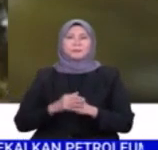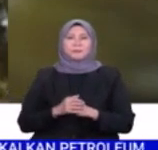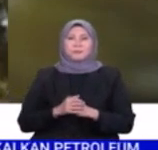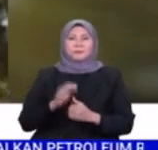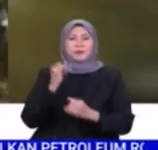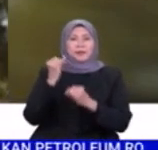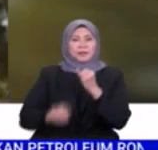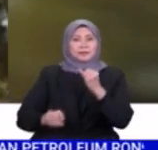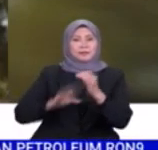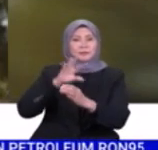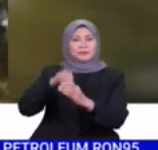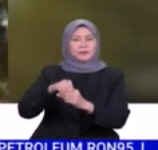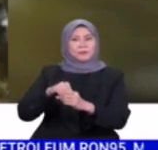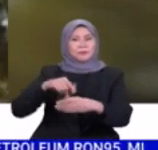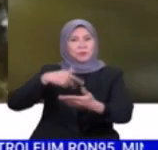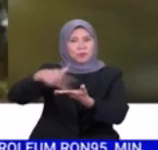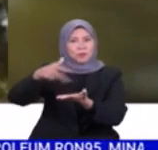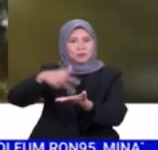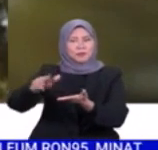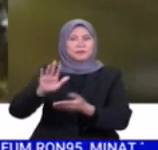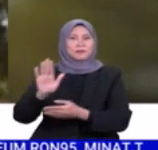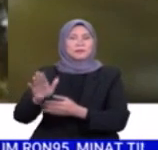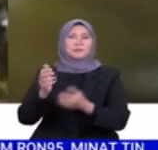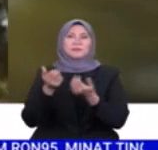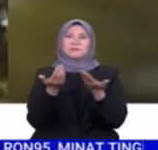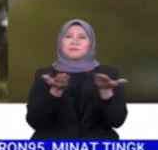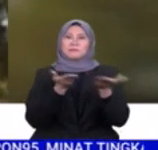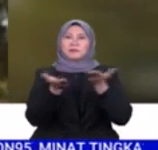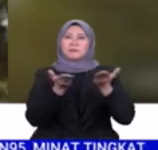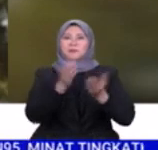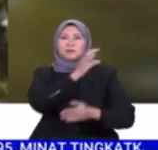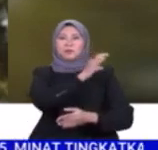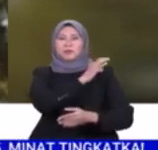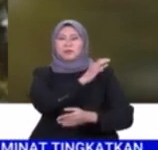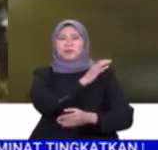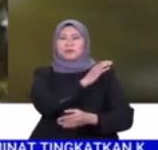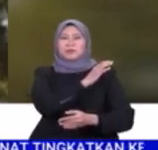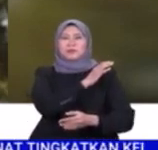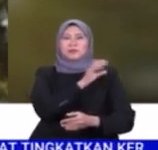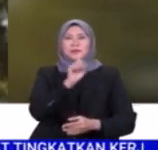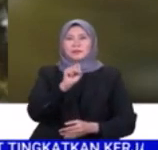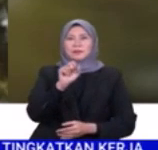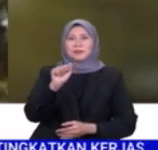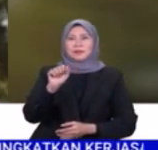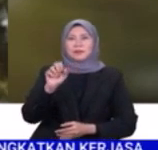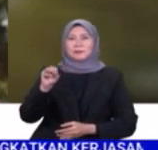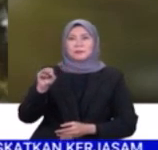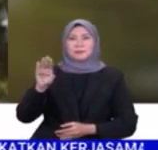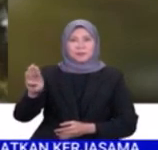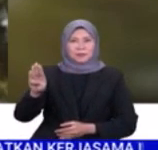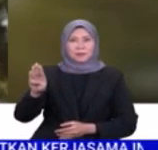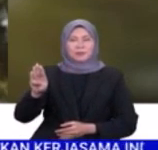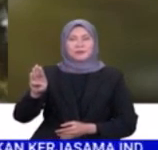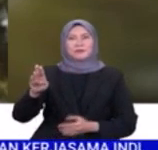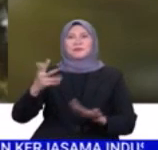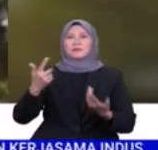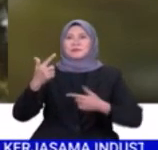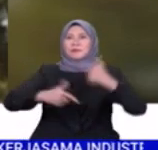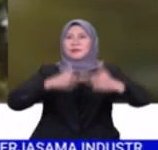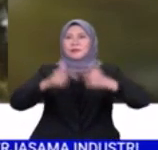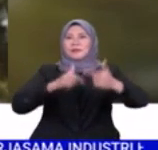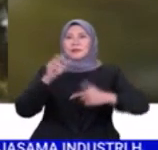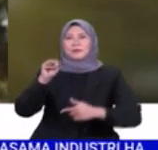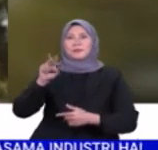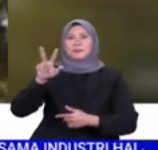penempatannya dalam bola sepak olahraga Bima sebagai juru latih klub Serikat Imla ke berhak SMB yang beraksi di Liga